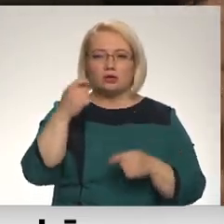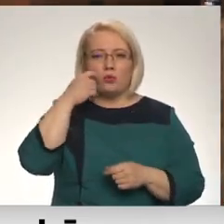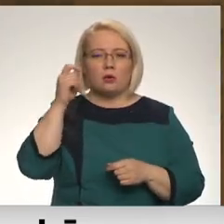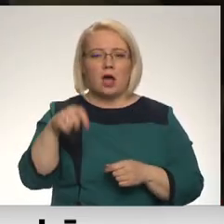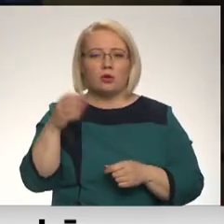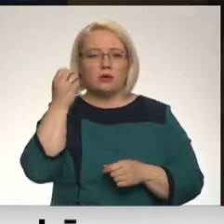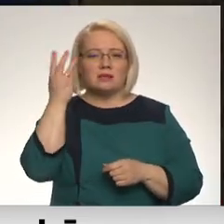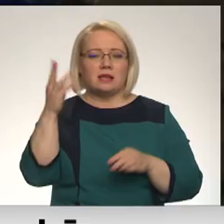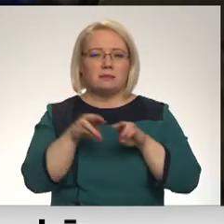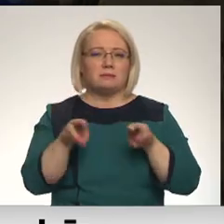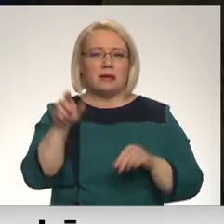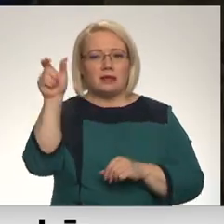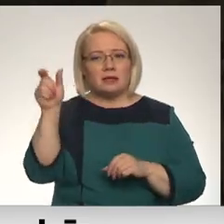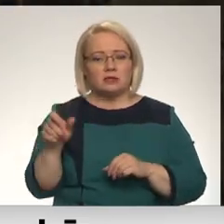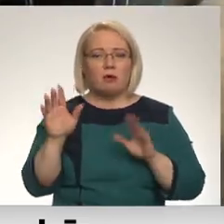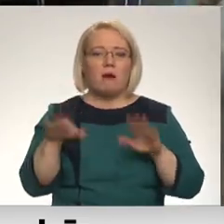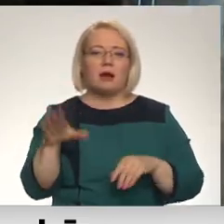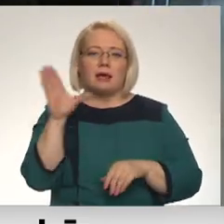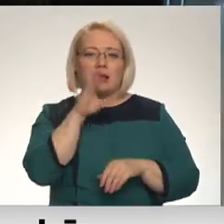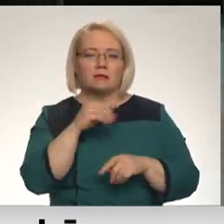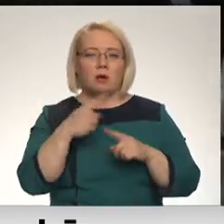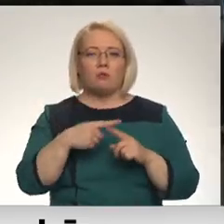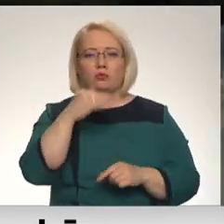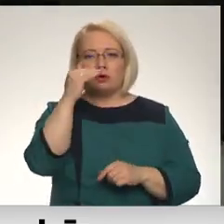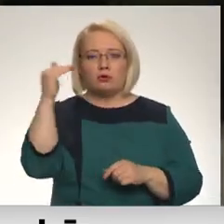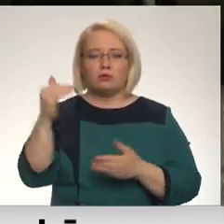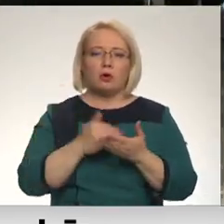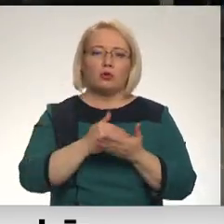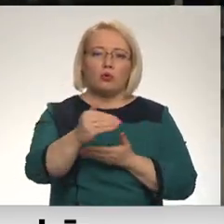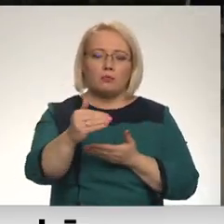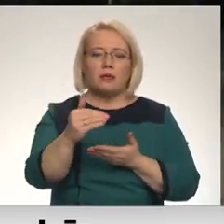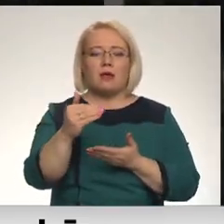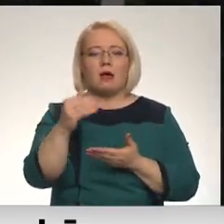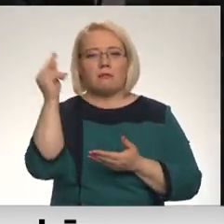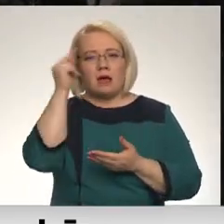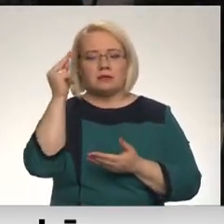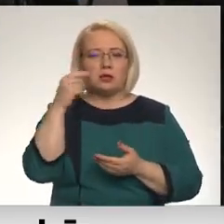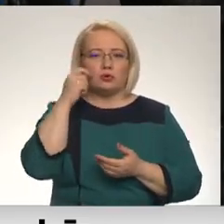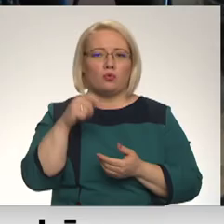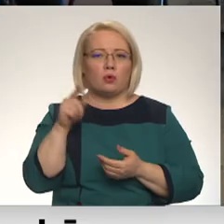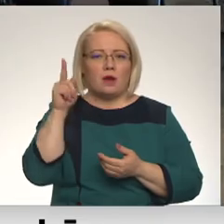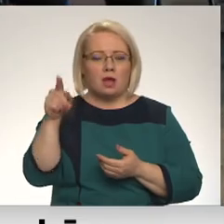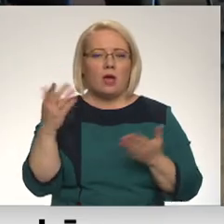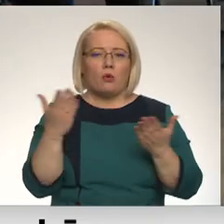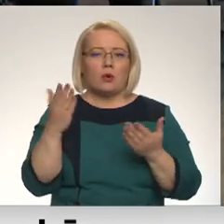Ukrainas izglītības ministru par iespējām pusaudžiem turpināt iegūt izglītību Ukrainā, kur tas ir